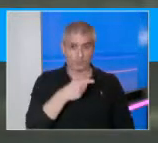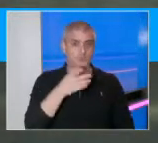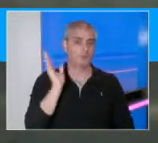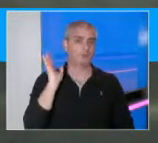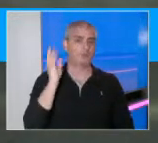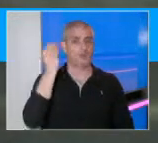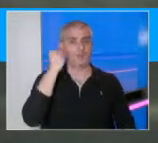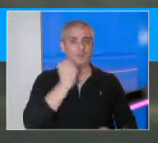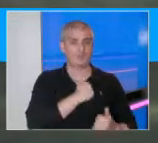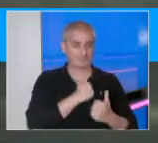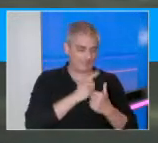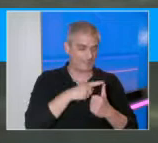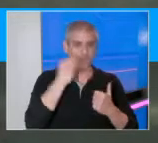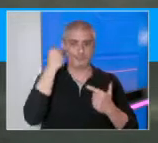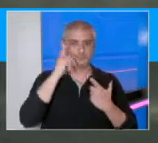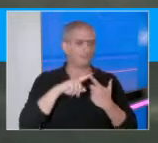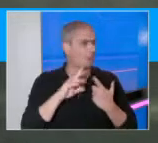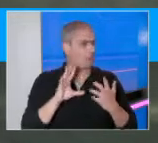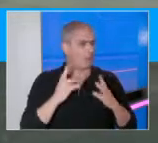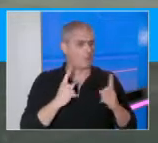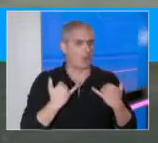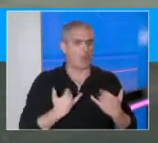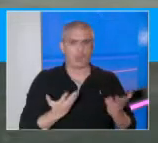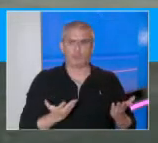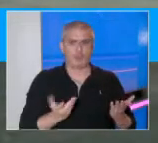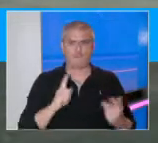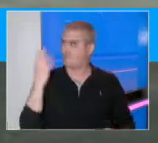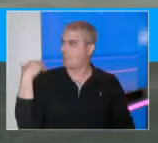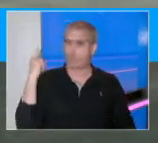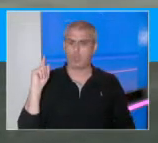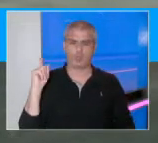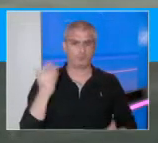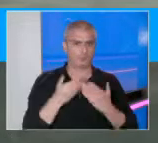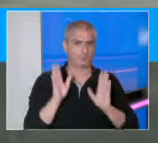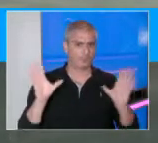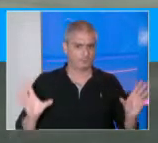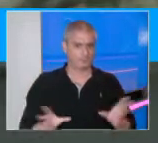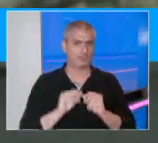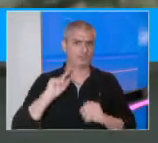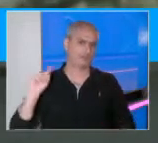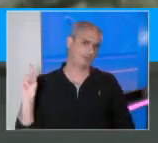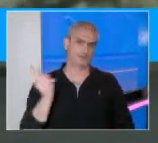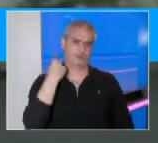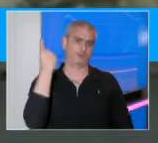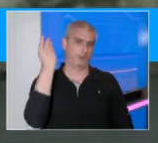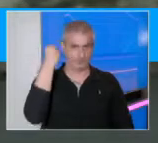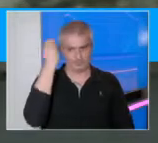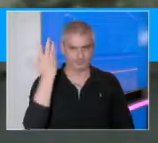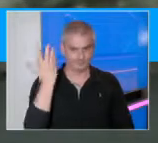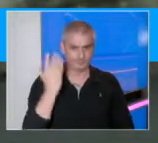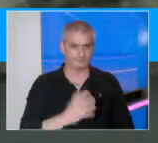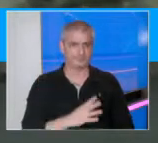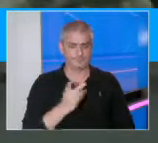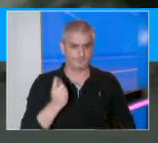בנות הסמינר, בנות בתי הספר. אבל למה זה קורה עכשיו ולא כשפותחים יחד את כל, אתה יודע, את